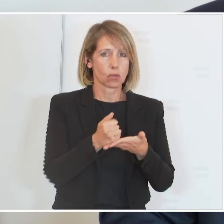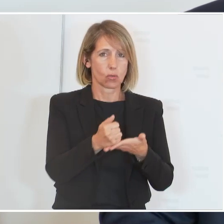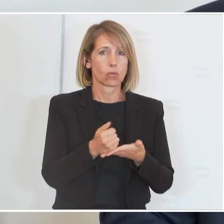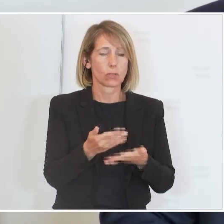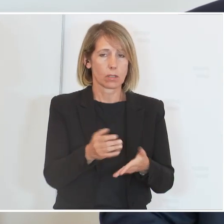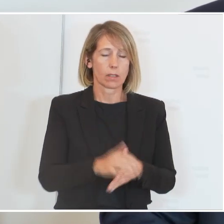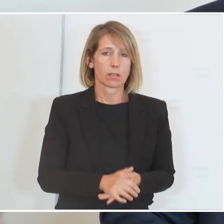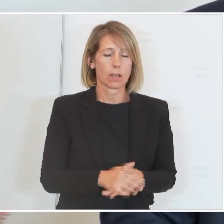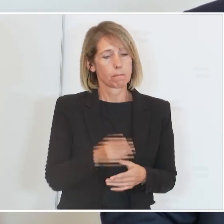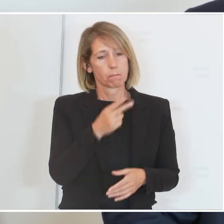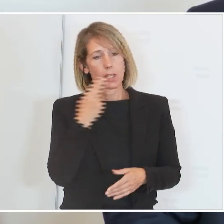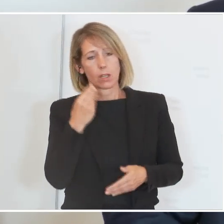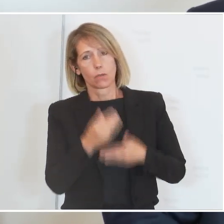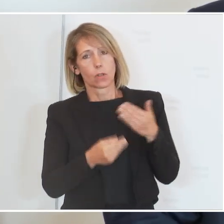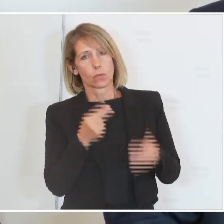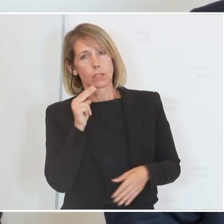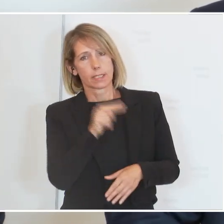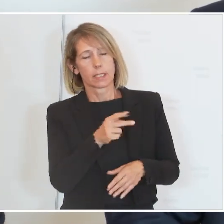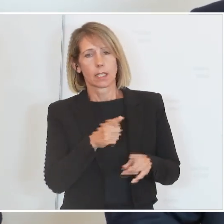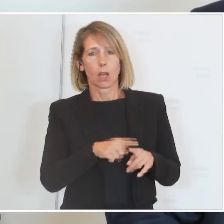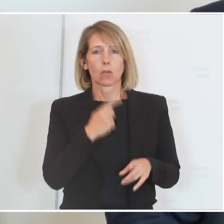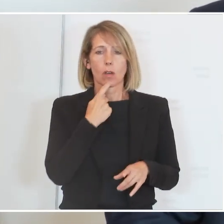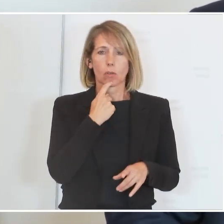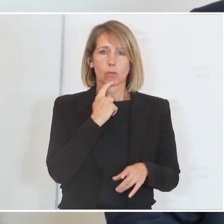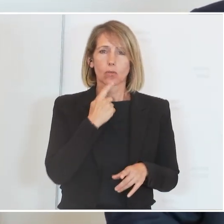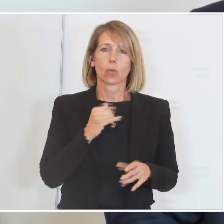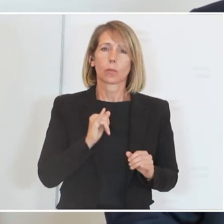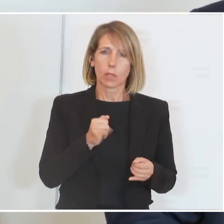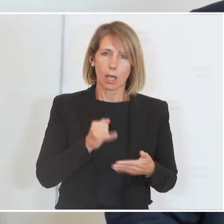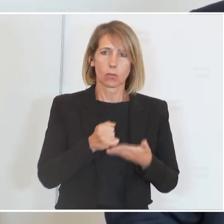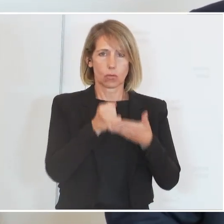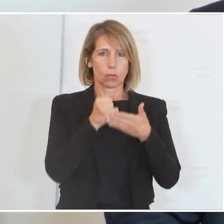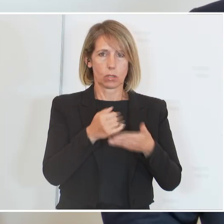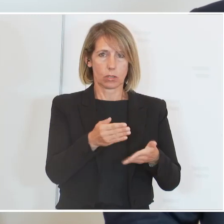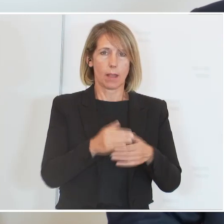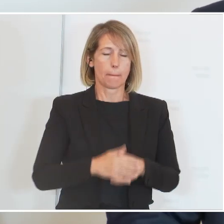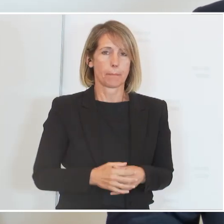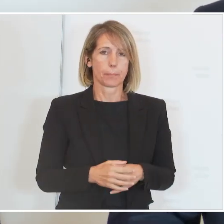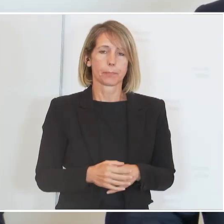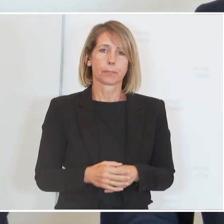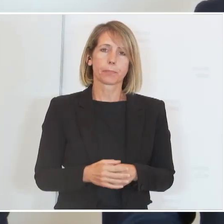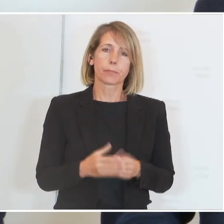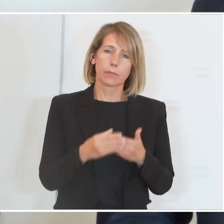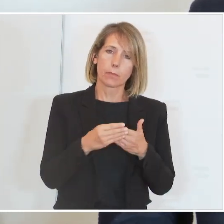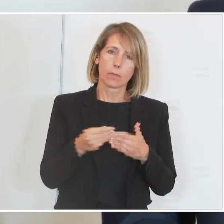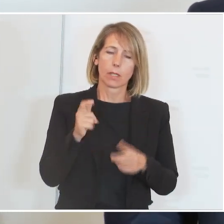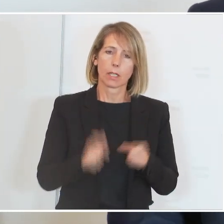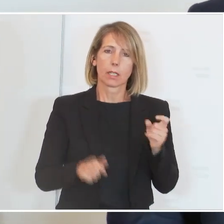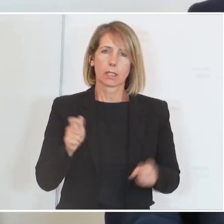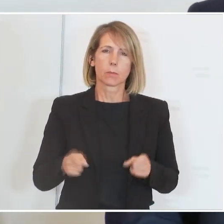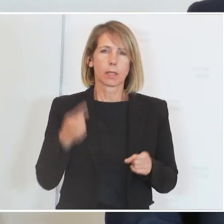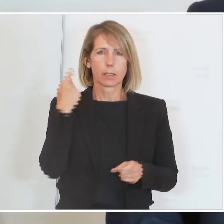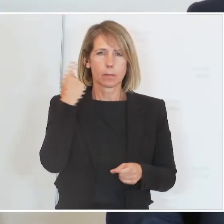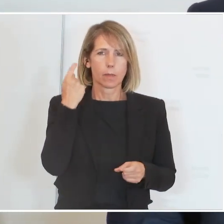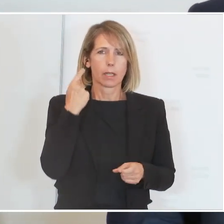volkswirtschaftlich betrachtet und dadurch den notwendigen Konsum auch entsprechend stützt. Experten gehen jetzt davon aus, dass die